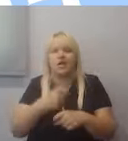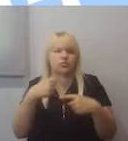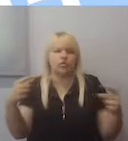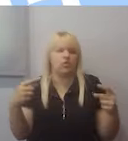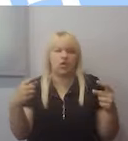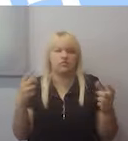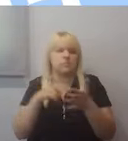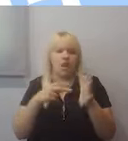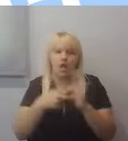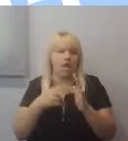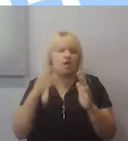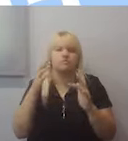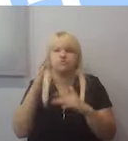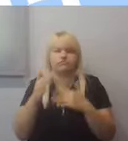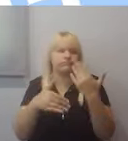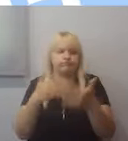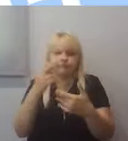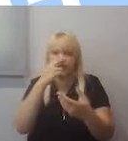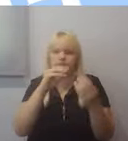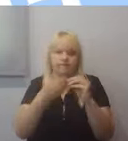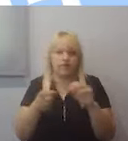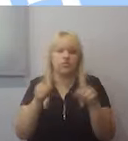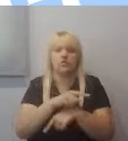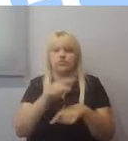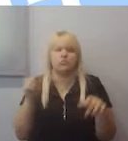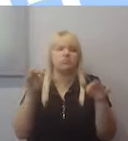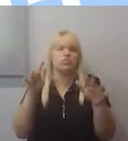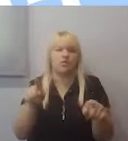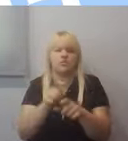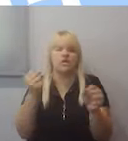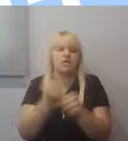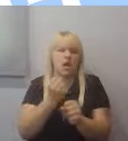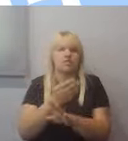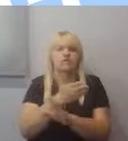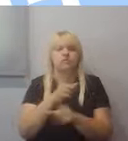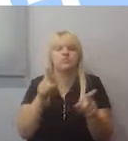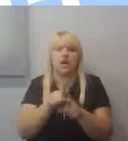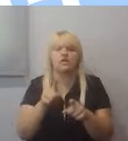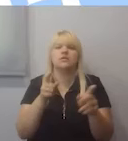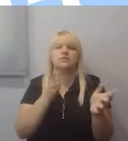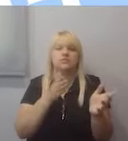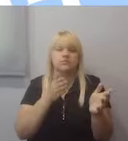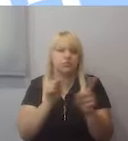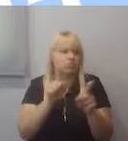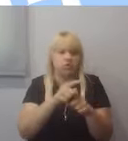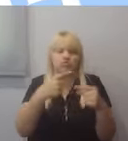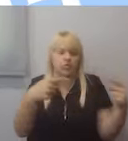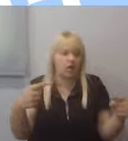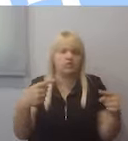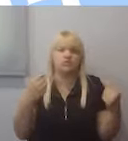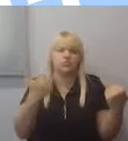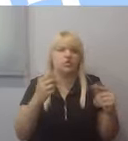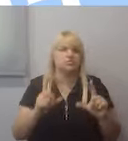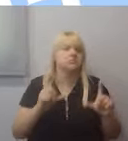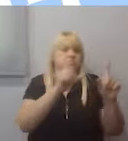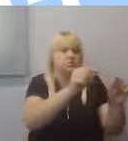jāievēro un arī šiem procesiem mēs gatavojamies un tur mēs atkal novirzīsim tos pašus resursus ar kuriem mēs šodien dodamies izsaukumos